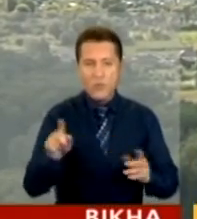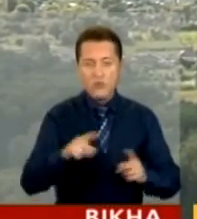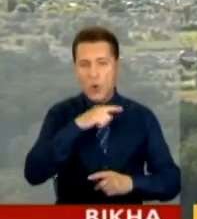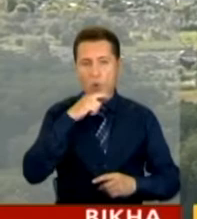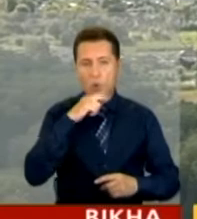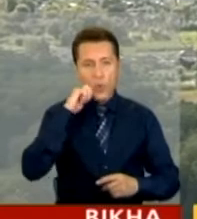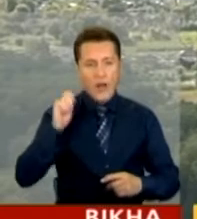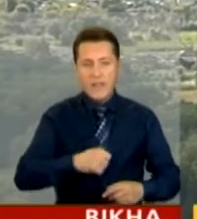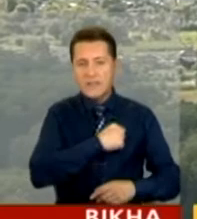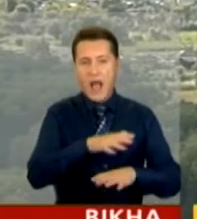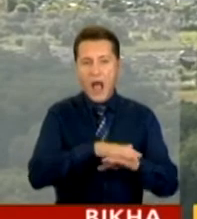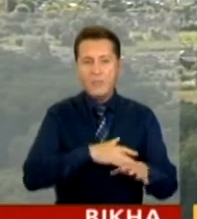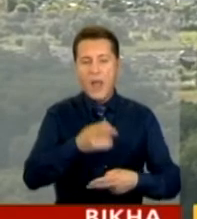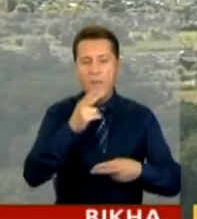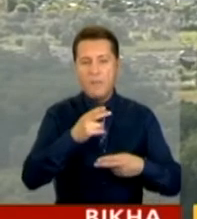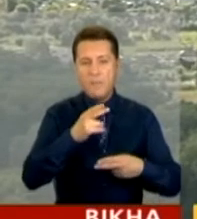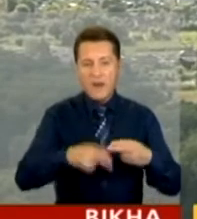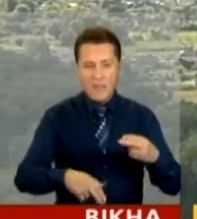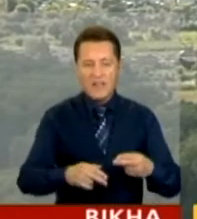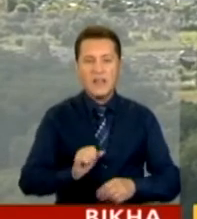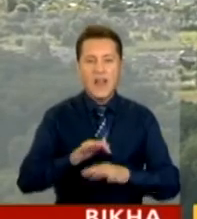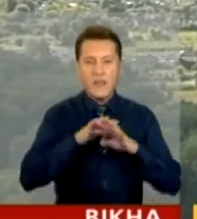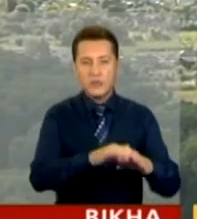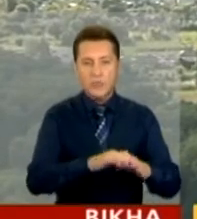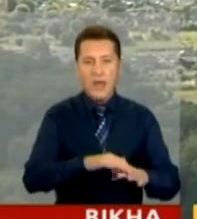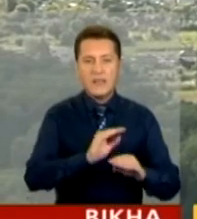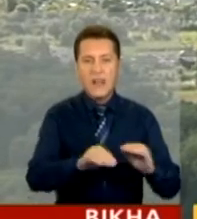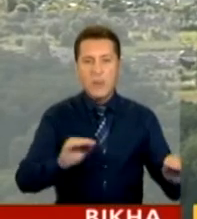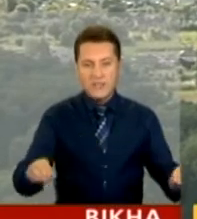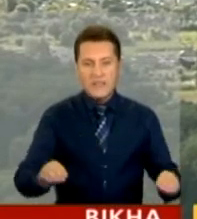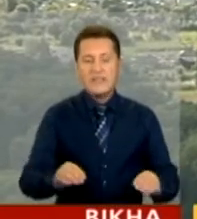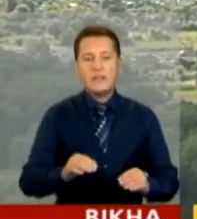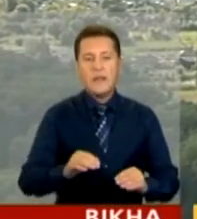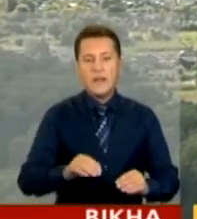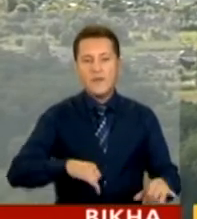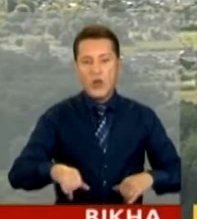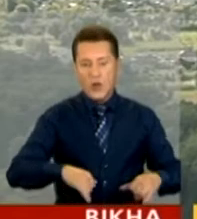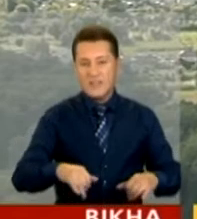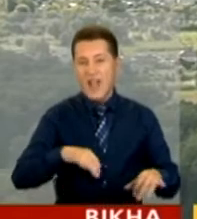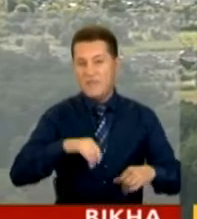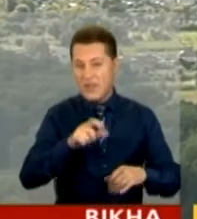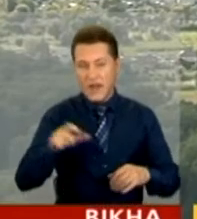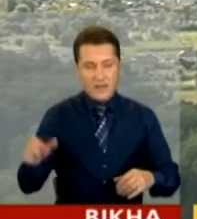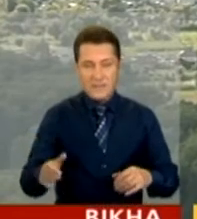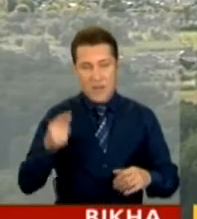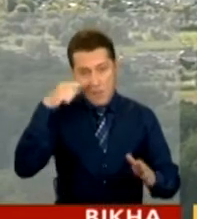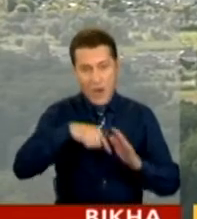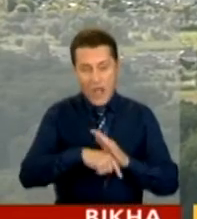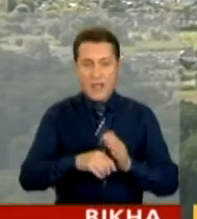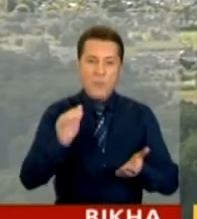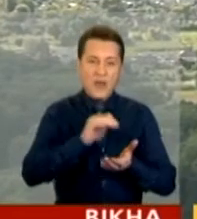припинила активно наступати на позиції терористів. А от для терористів поняття перемир'я дуже далеке. Буквально за останню добу